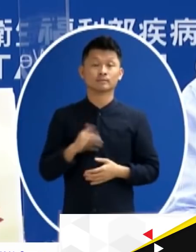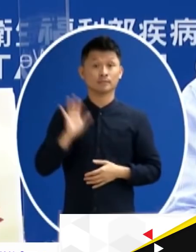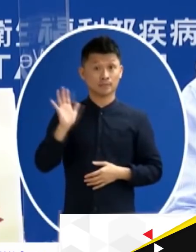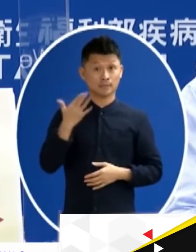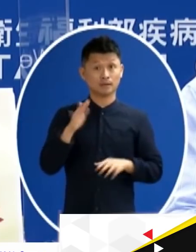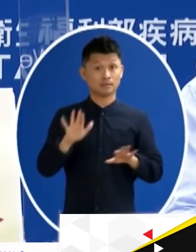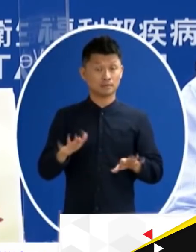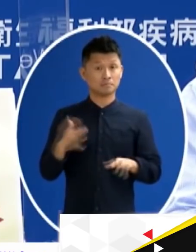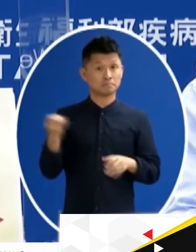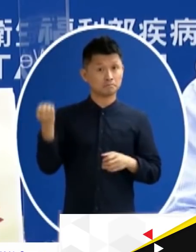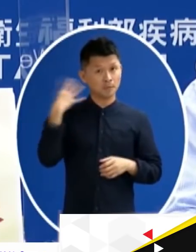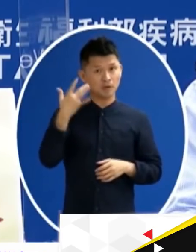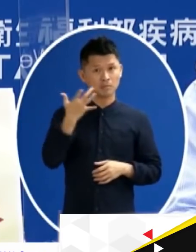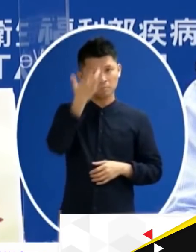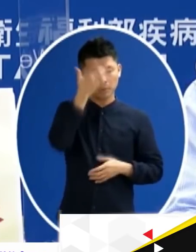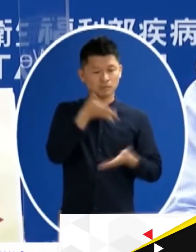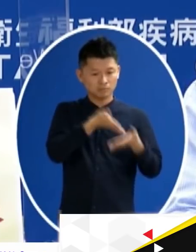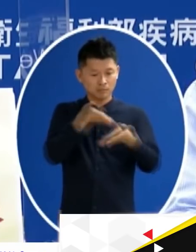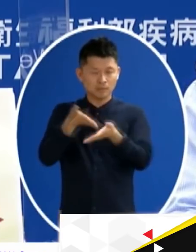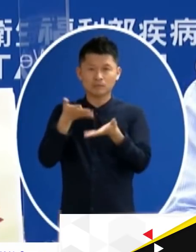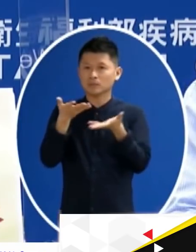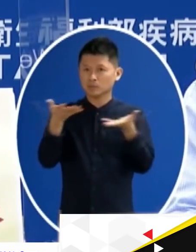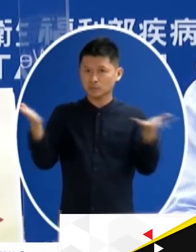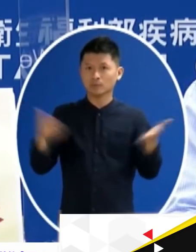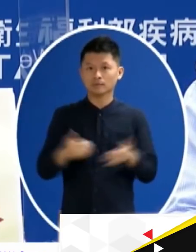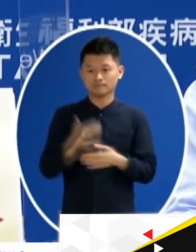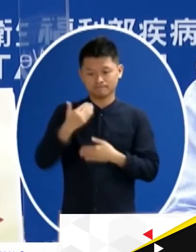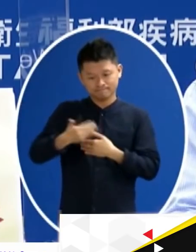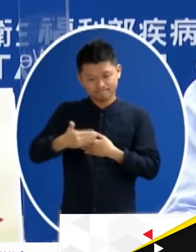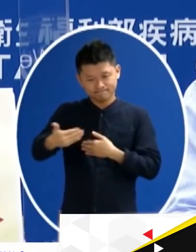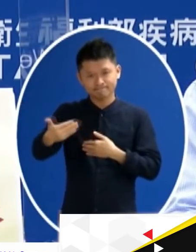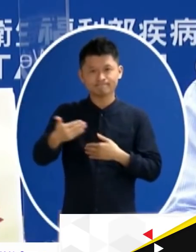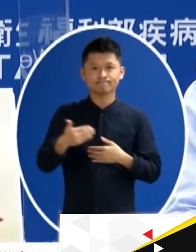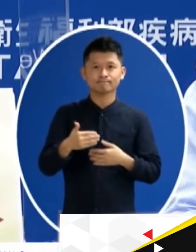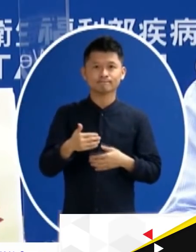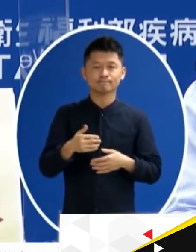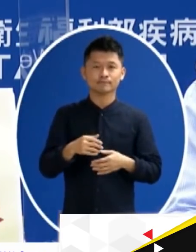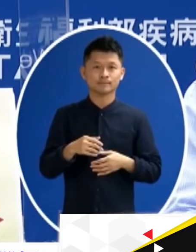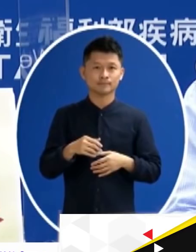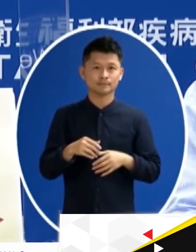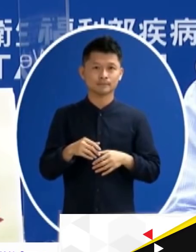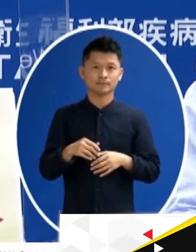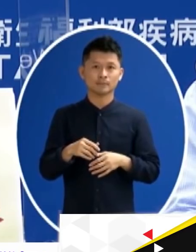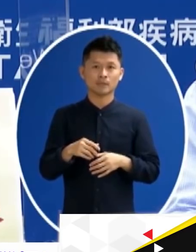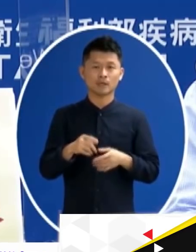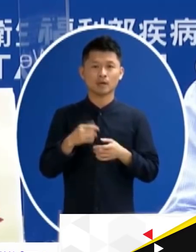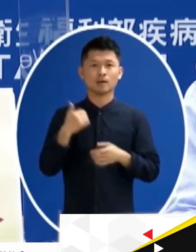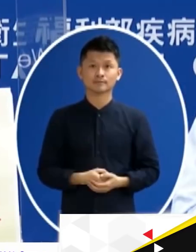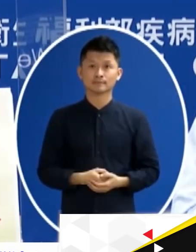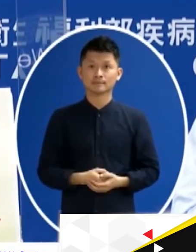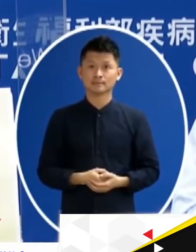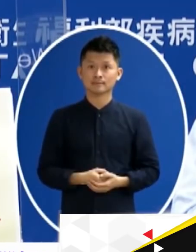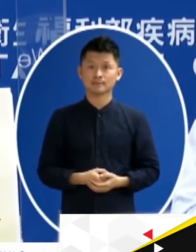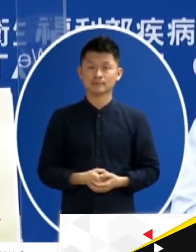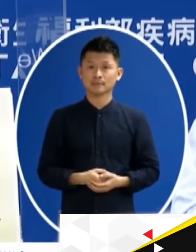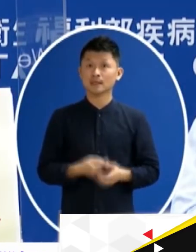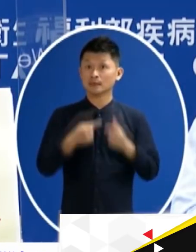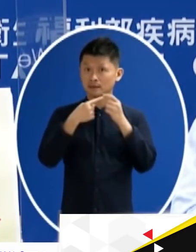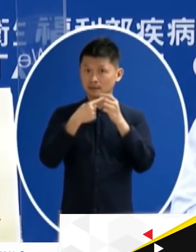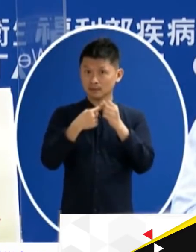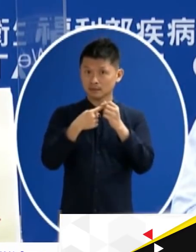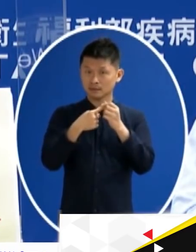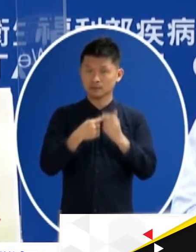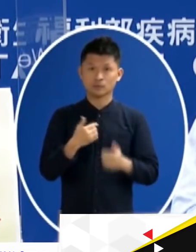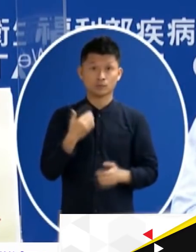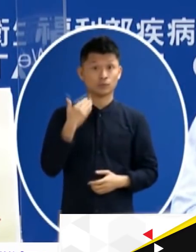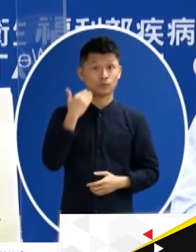道，事实上有困难也很多了哈，很多的程序，很多的东西，没有人要为难这个事情。但第一个哈，如